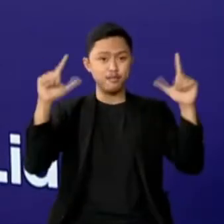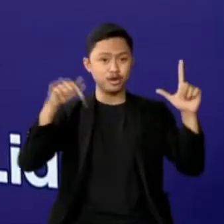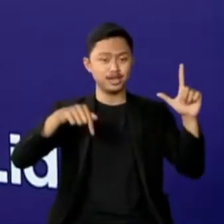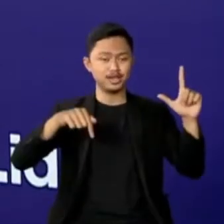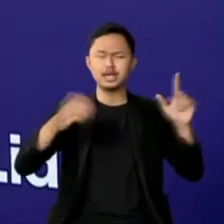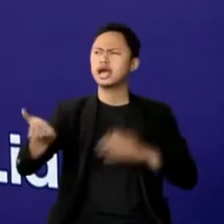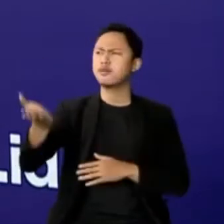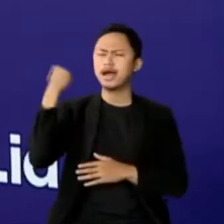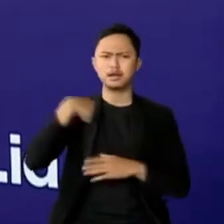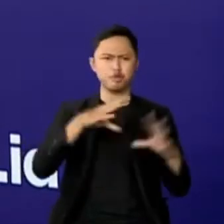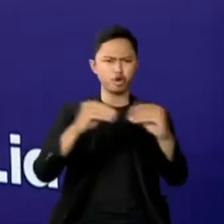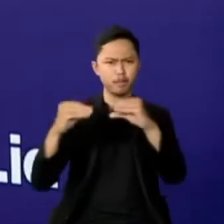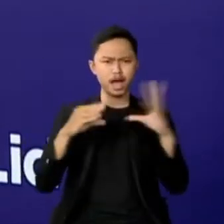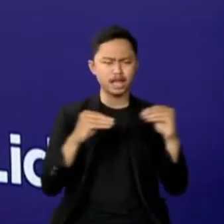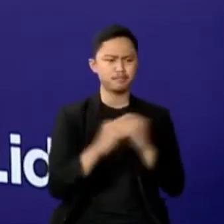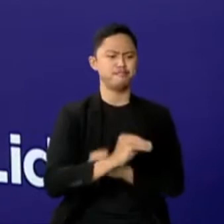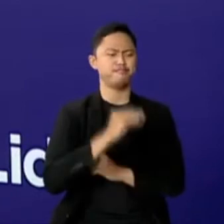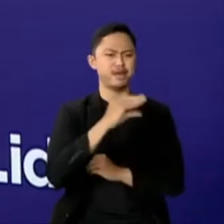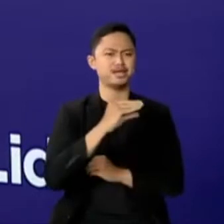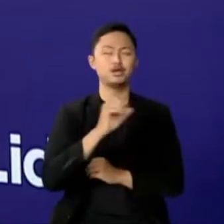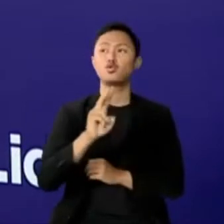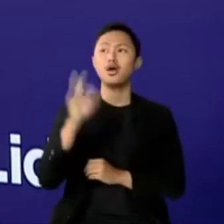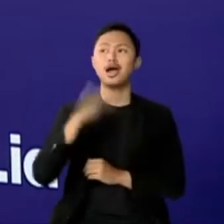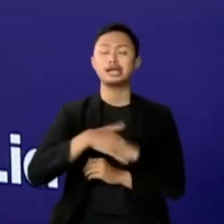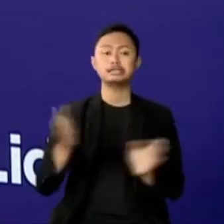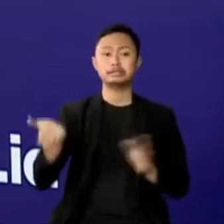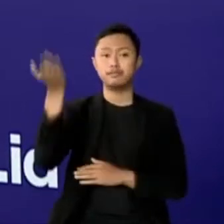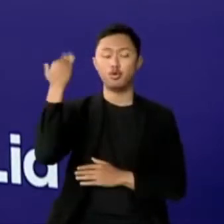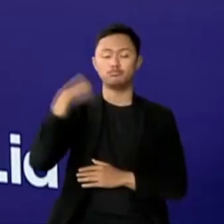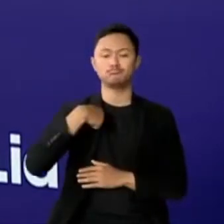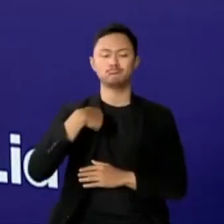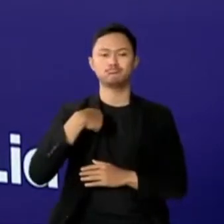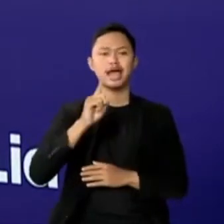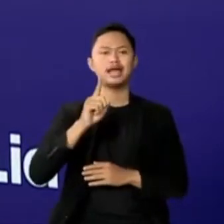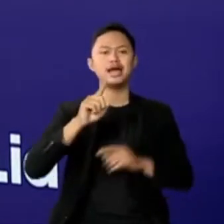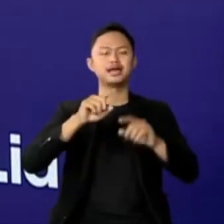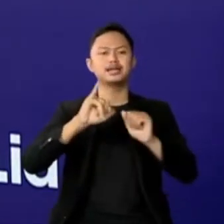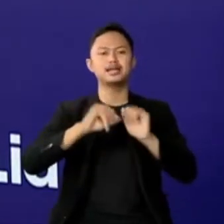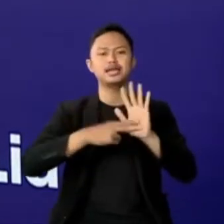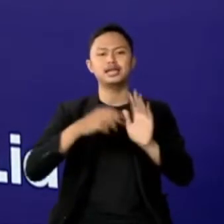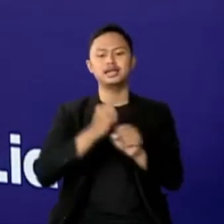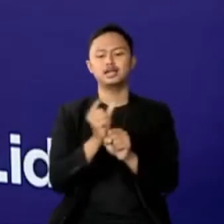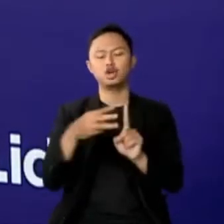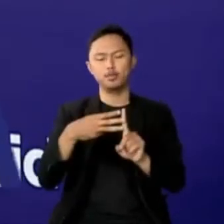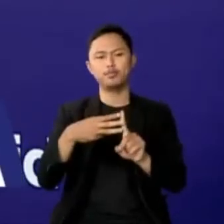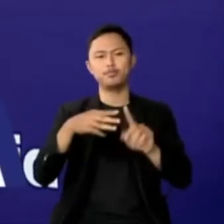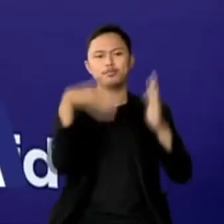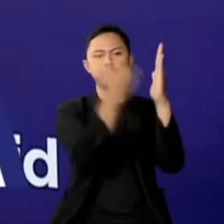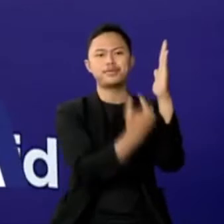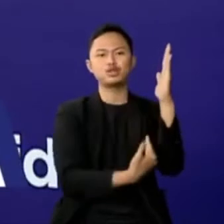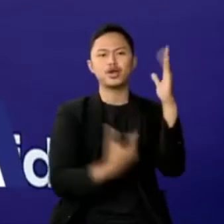Kamis kemarin sudah rapat pagi luar yang lalu tanggal 16 Dan kamipun luarkan in-guk dan seruan Gubernur